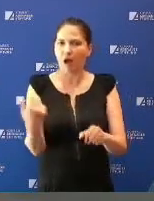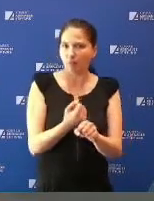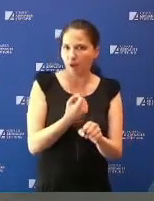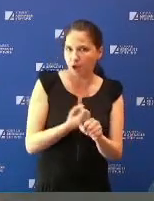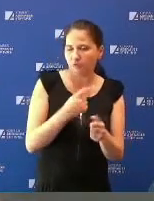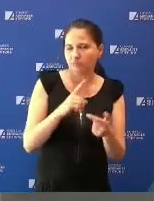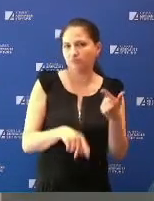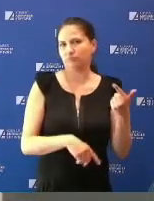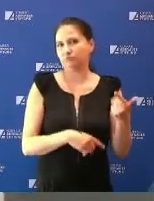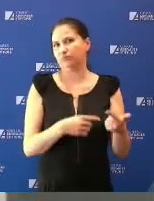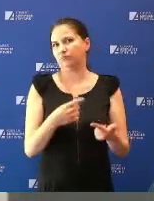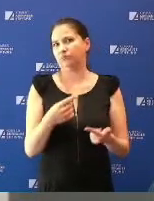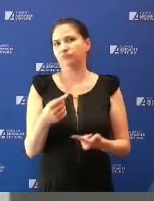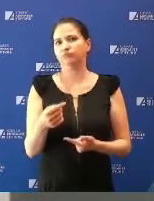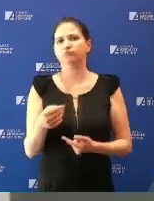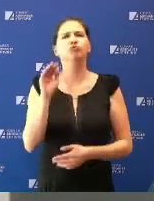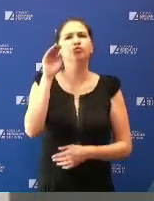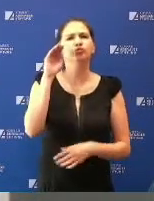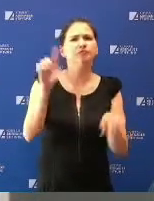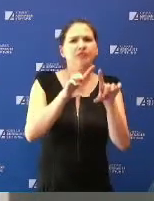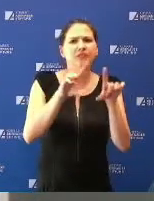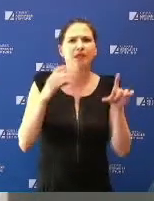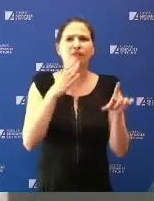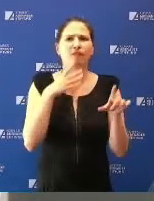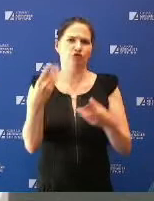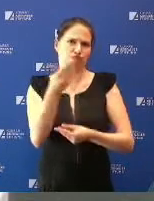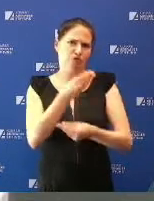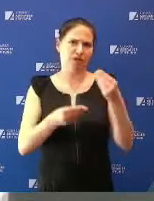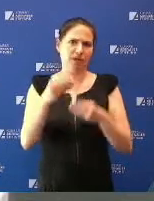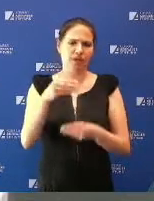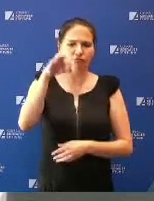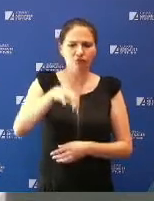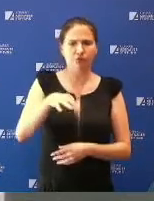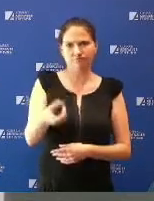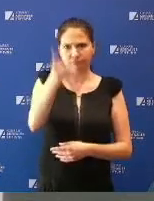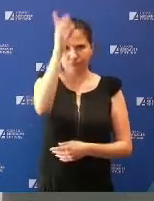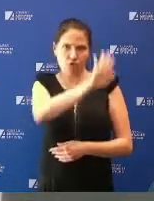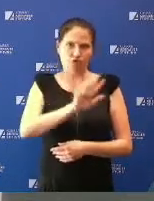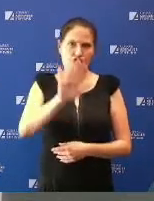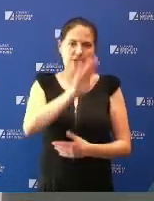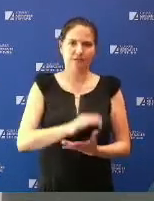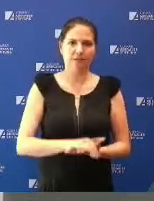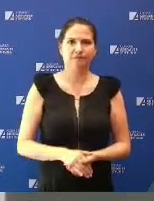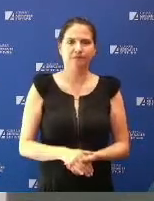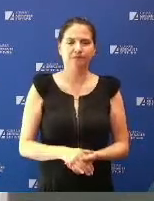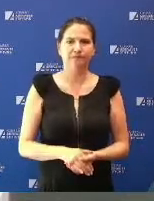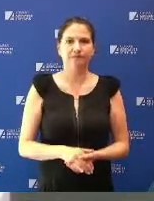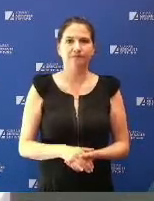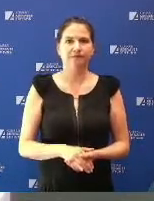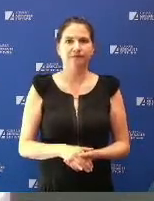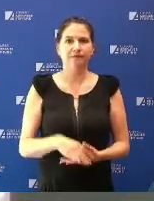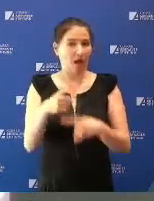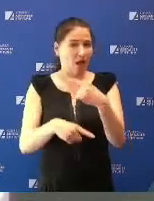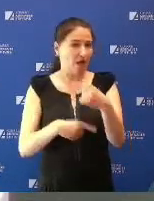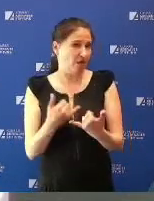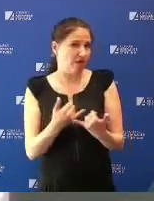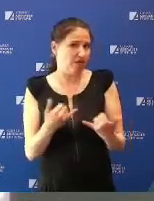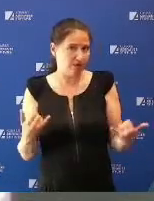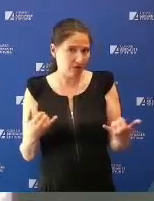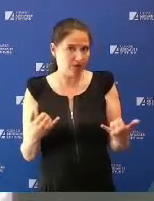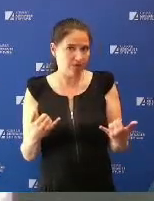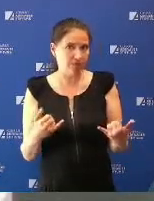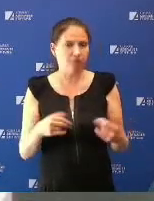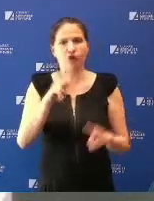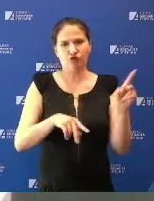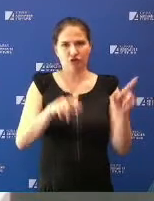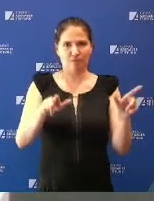arbeiten an Zukunftsthemen, die für dieses Land wichtig sind. Und wir tun das in der Breite unserer